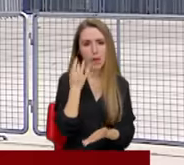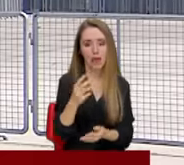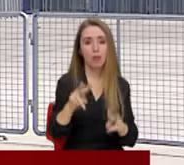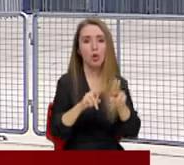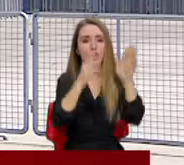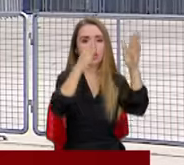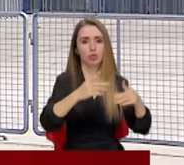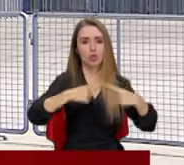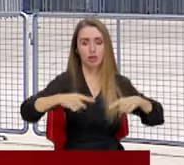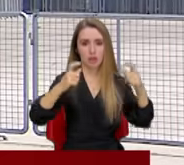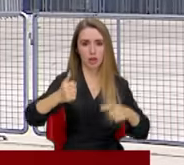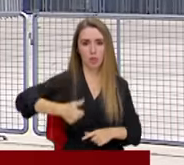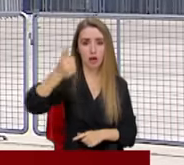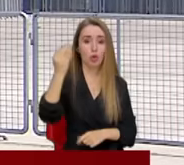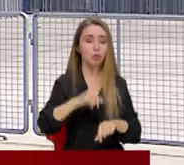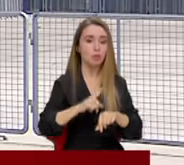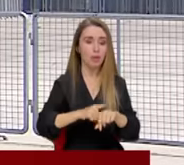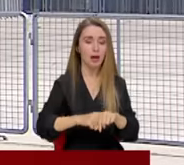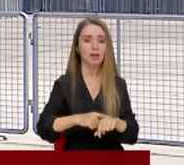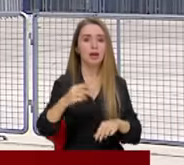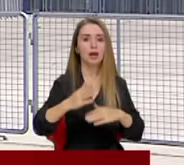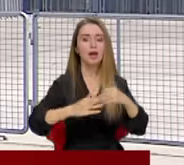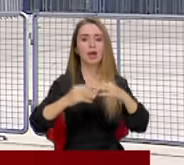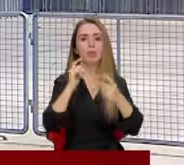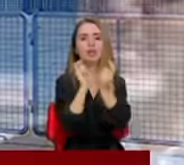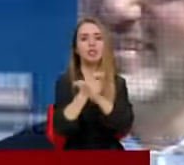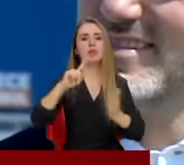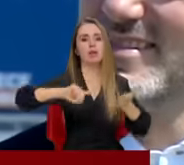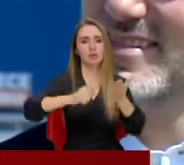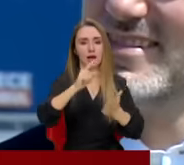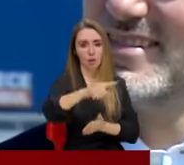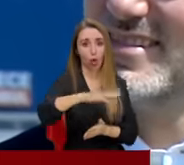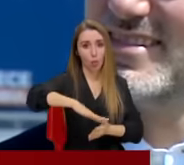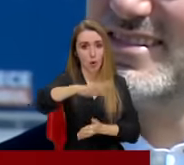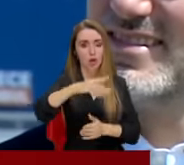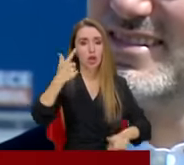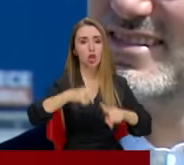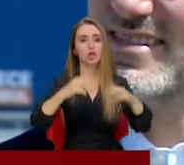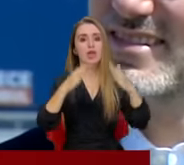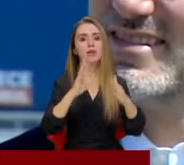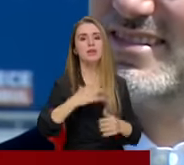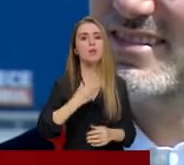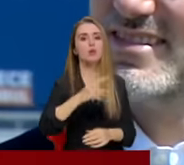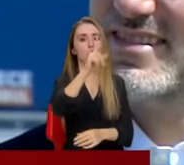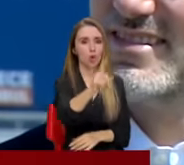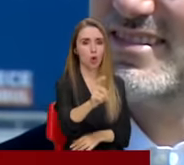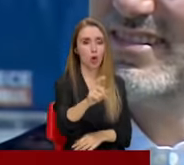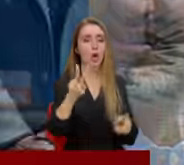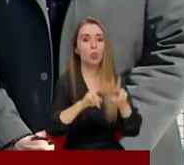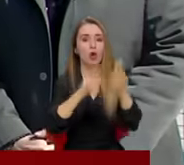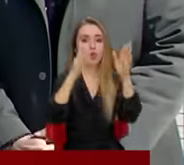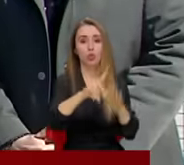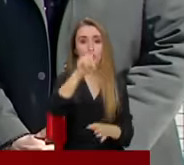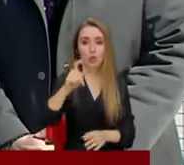Murat Kurum'a Çevre ve Şehircilik Bakanı olduğu dönemde imar değişikliğine imza attığı bölgede lüks konut sahibi olması soruldu. Kurum